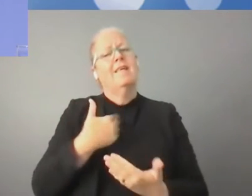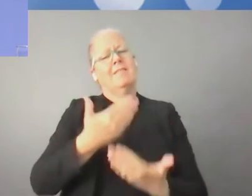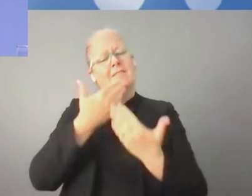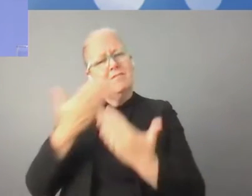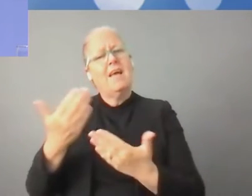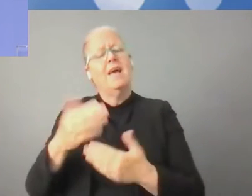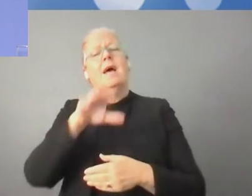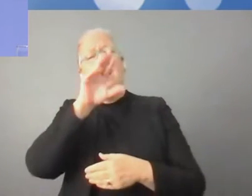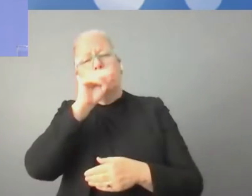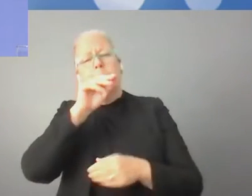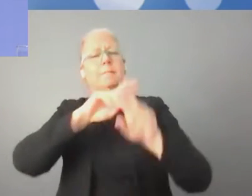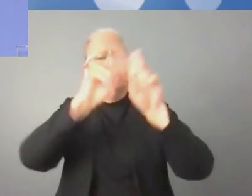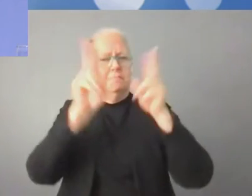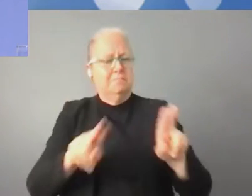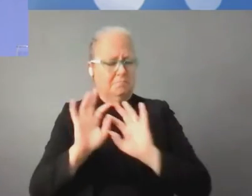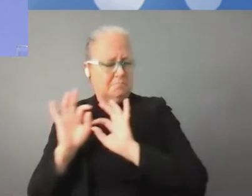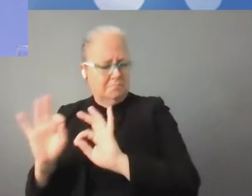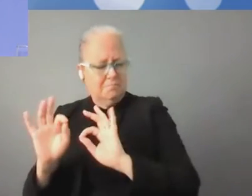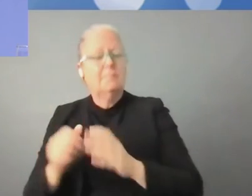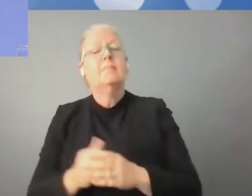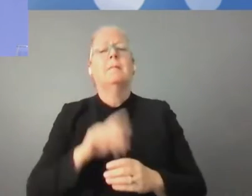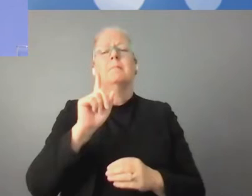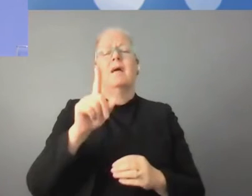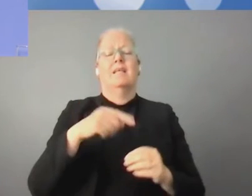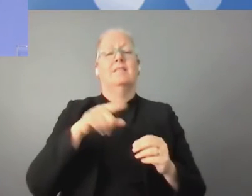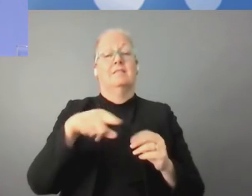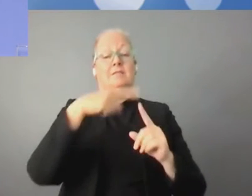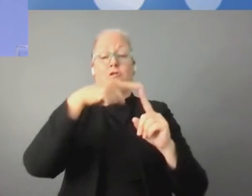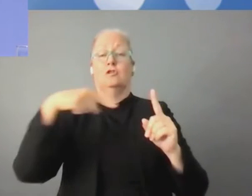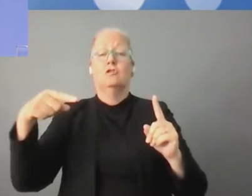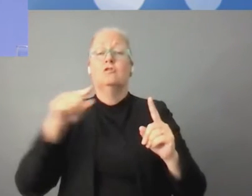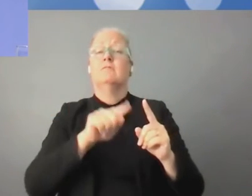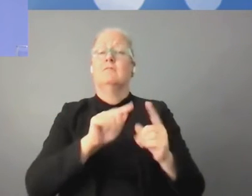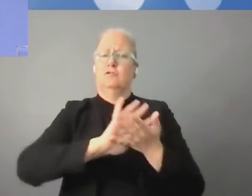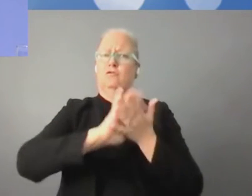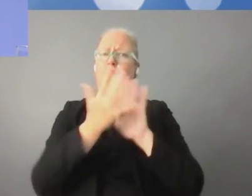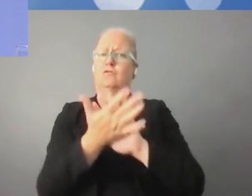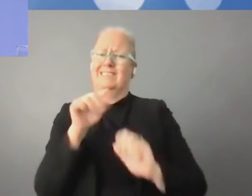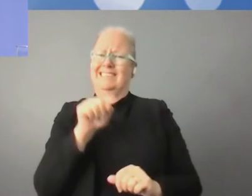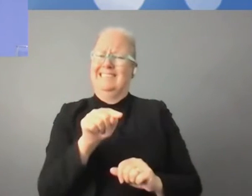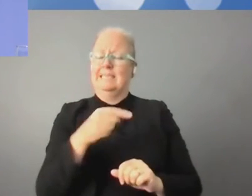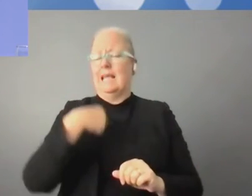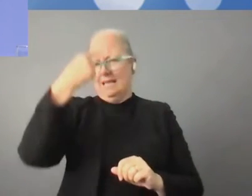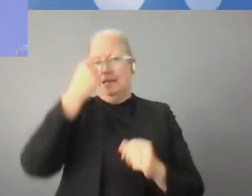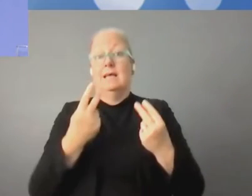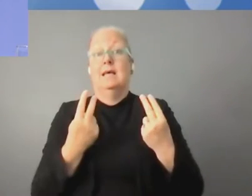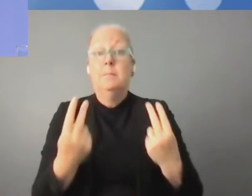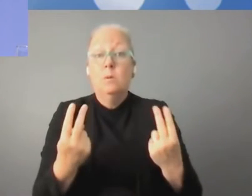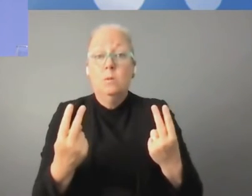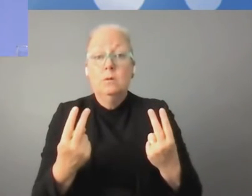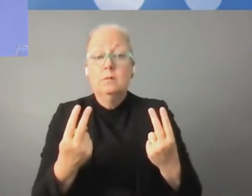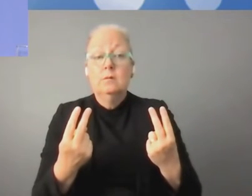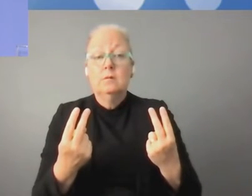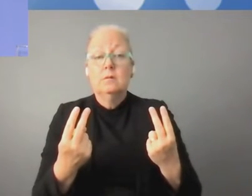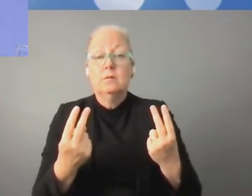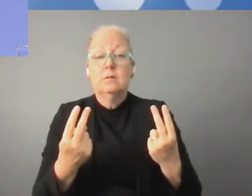создавать цифровые перемены, важно и то, чтобы каждый мог прийти, чтобы поделиться своими мыслями, культурой,